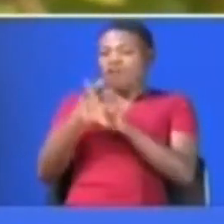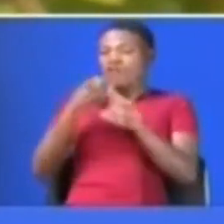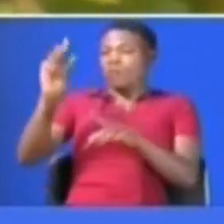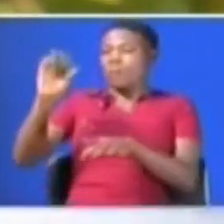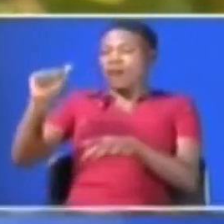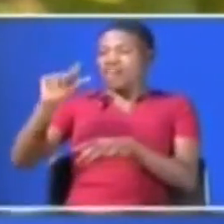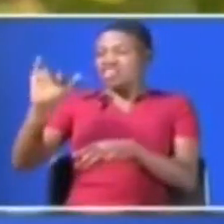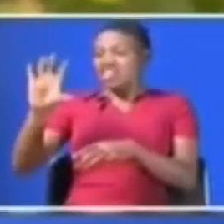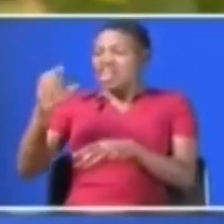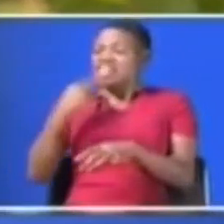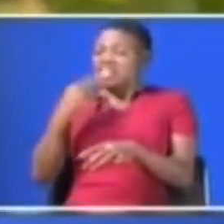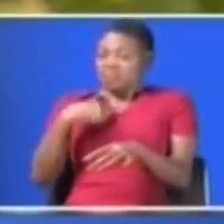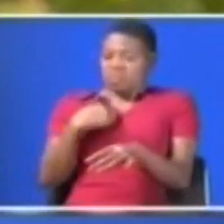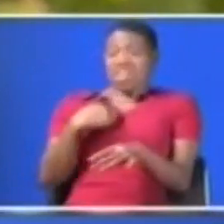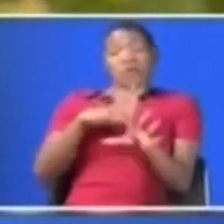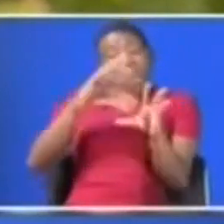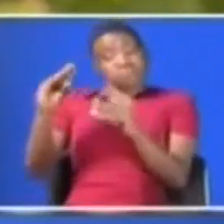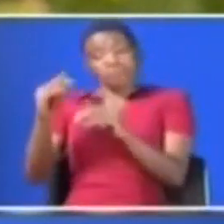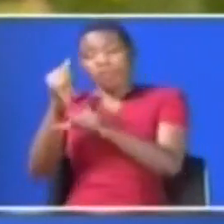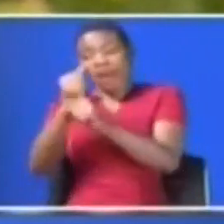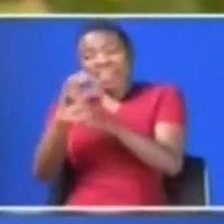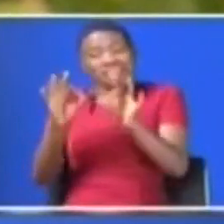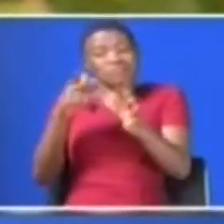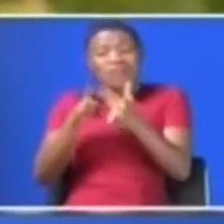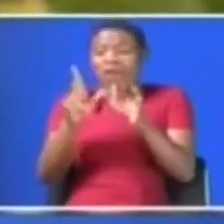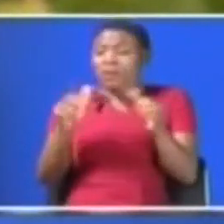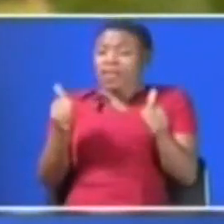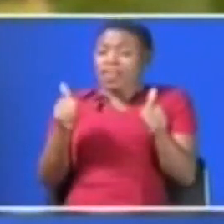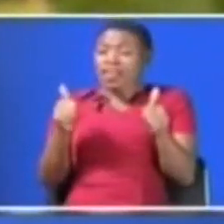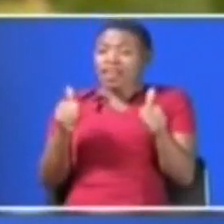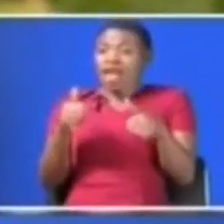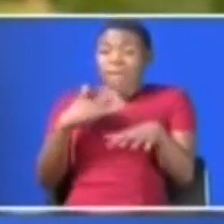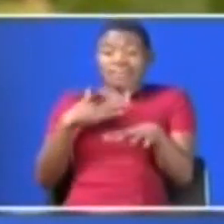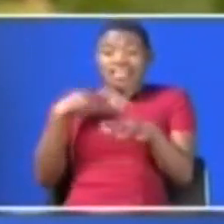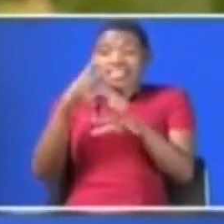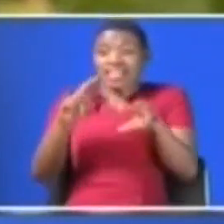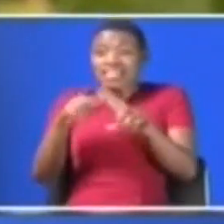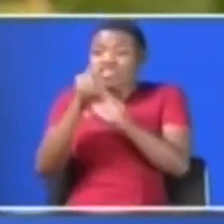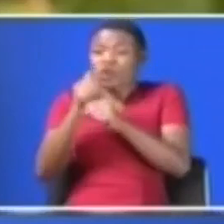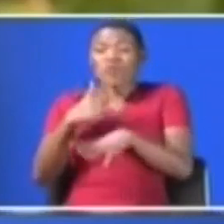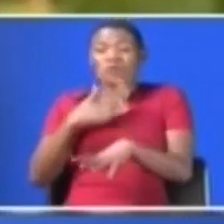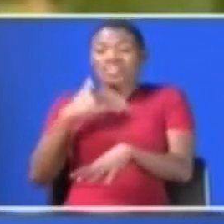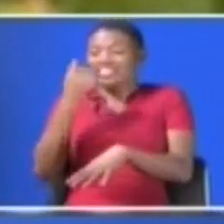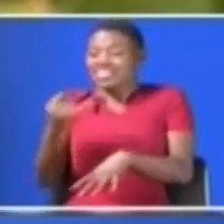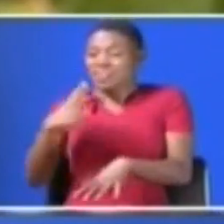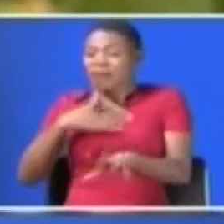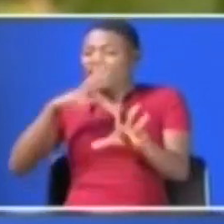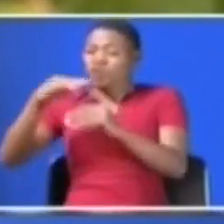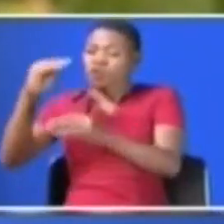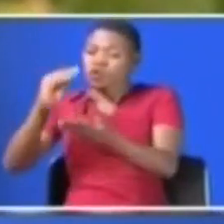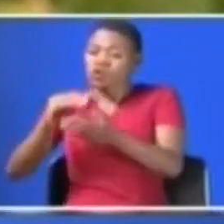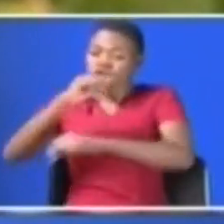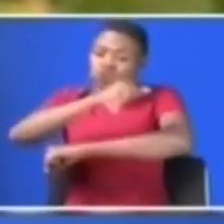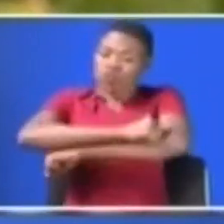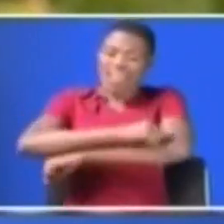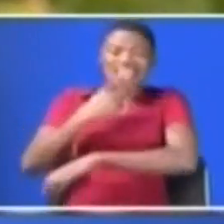nikupeleke kazi. Nikasema kama ni kazi na wanalipa vizuri kwa sababu mimi ni kazi natafuta watoto wangu waende shule. Akaniambia